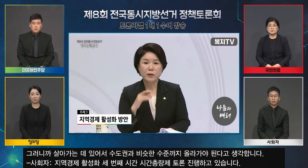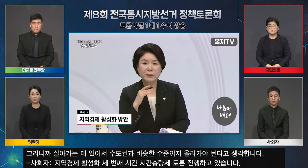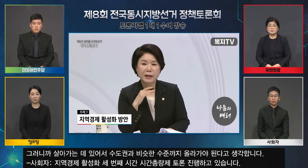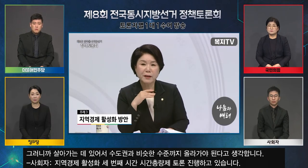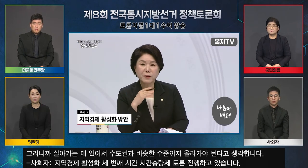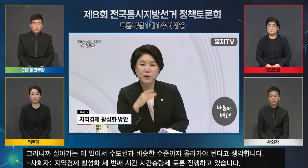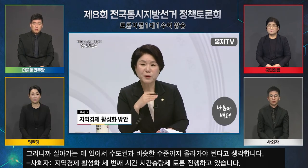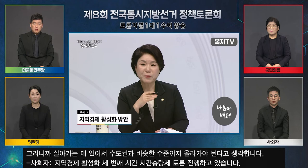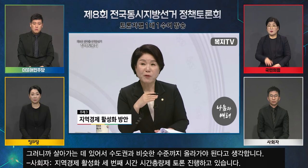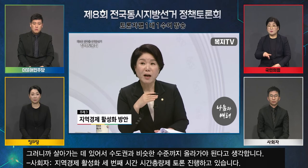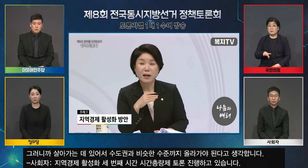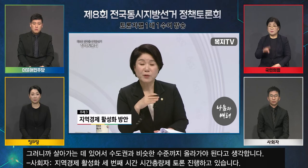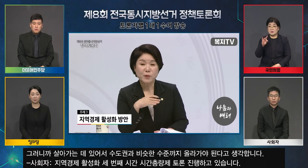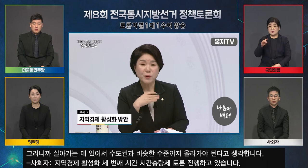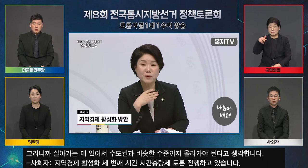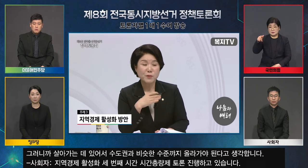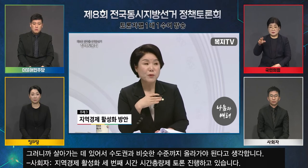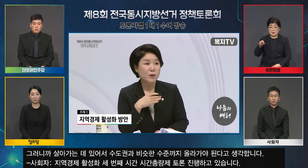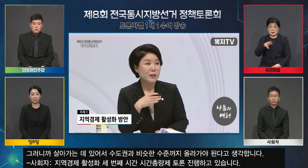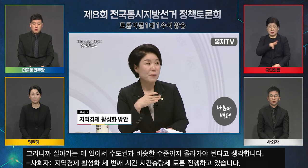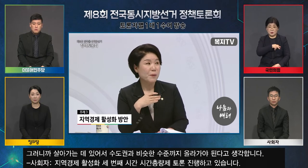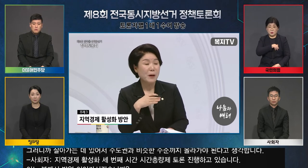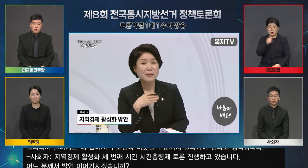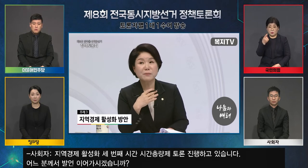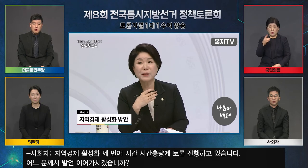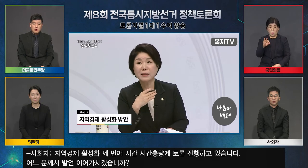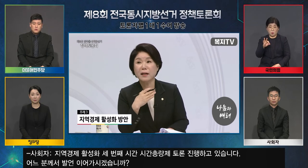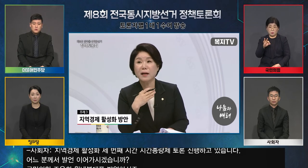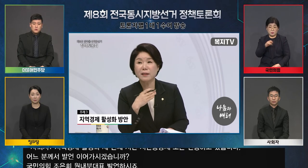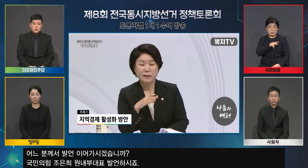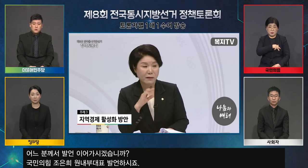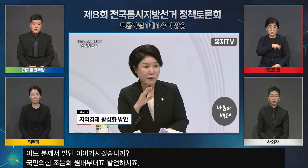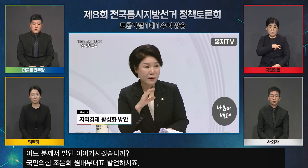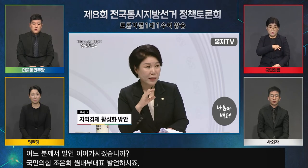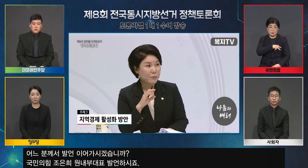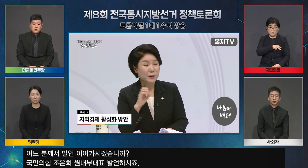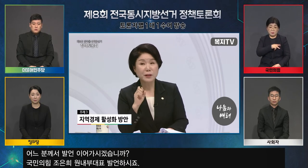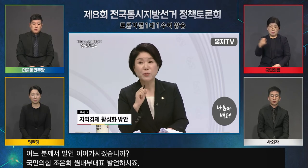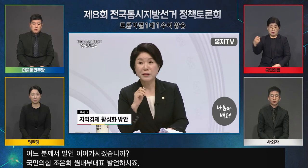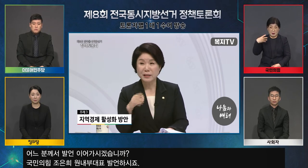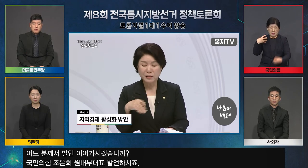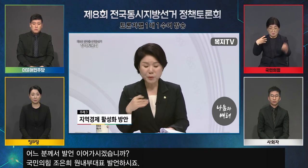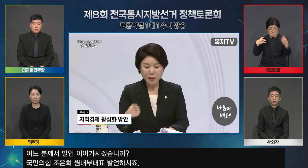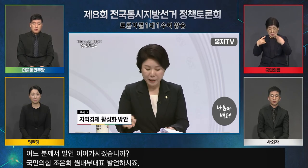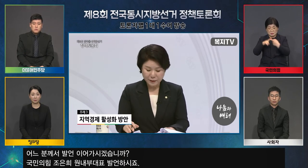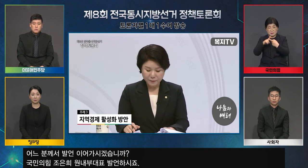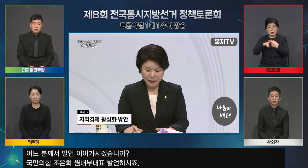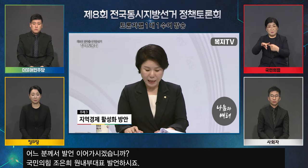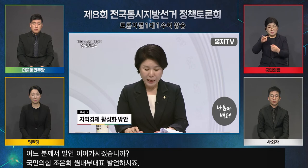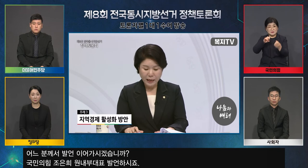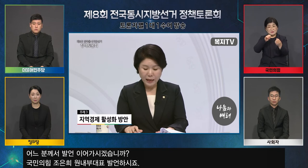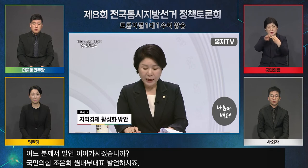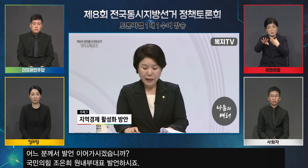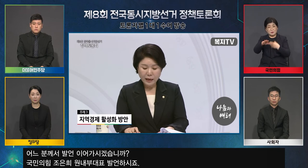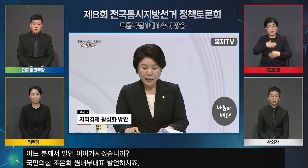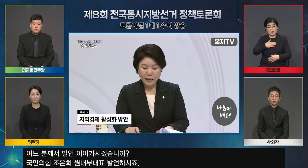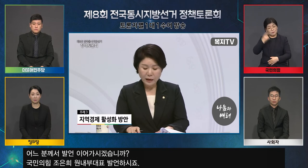우선 장혜영 의원님과 또 홍성국 의원님의 말씀에 잠깐 답을 드리고 제 질문을 하겠습니다.